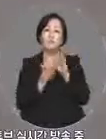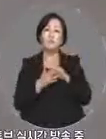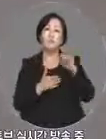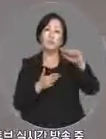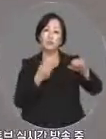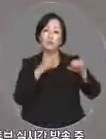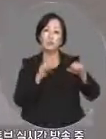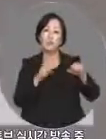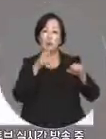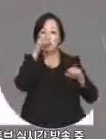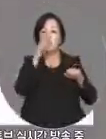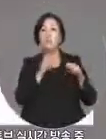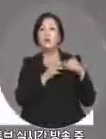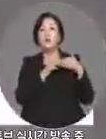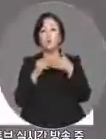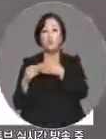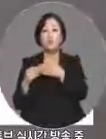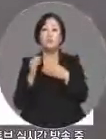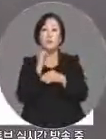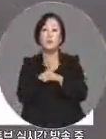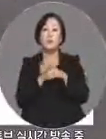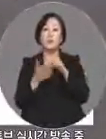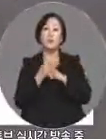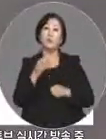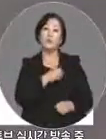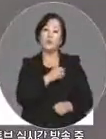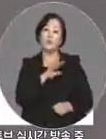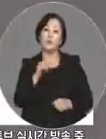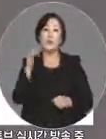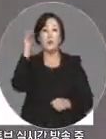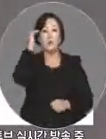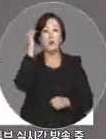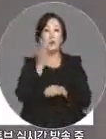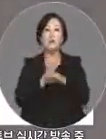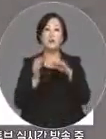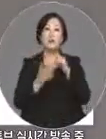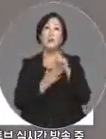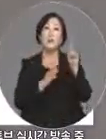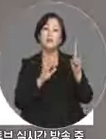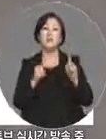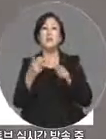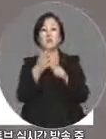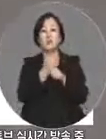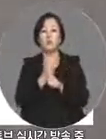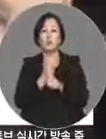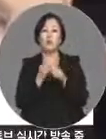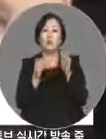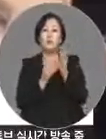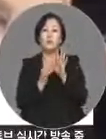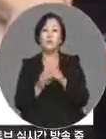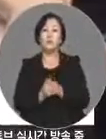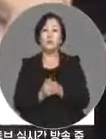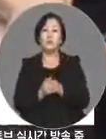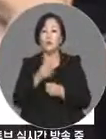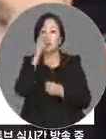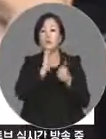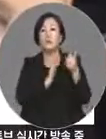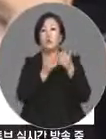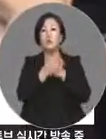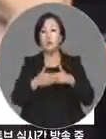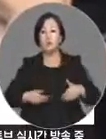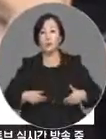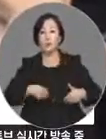대가 경찰 도움을 받았고 비조합원의 운행을 방해하려던 조합원 한 명이 검거됐습니다. 경찰의 보호가